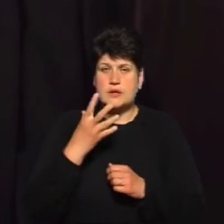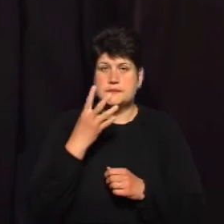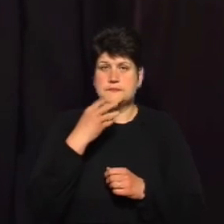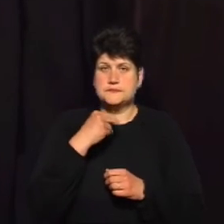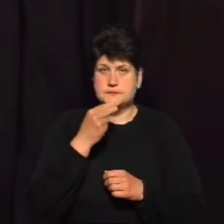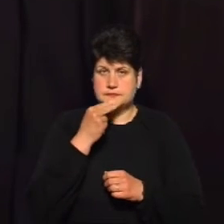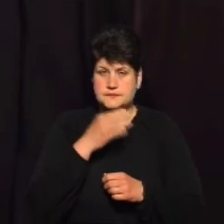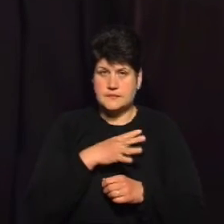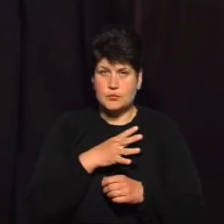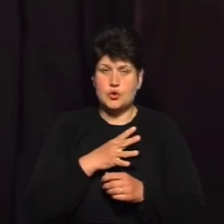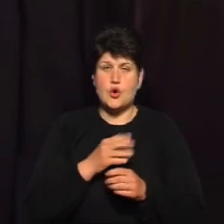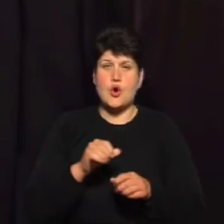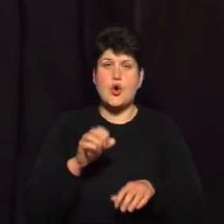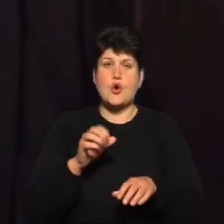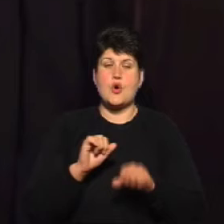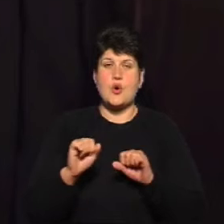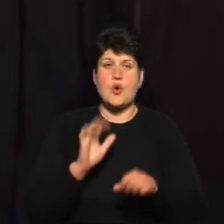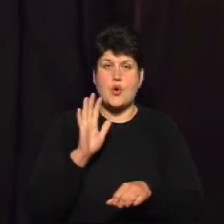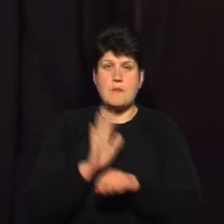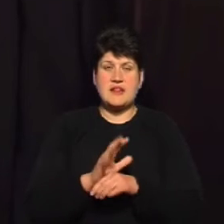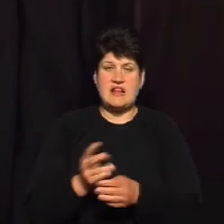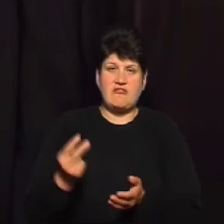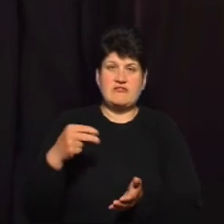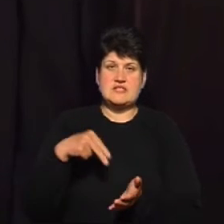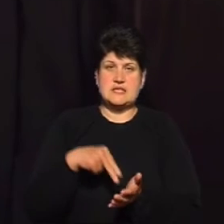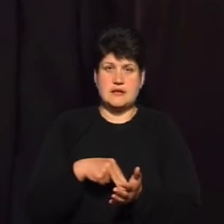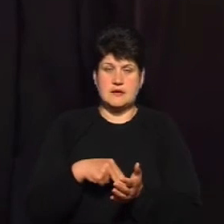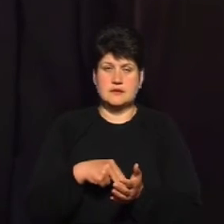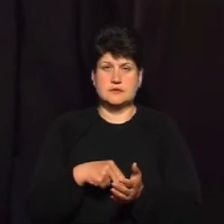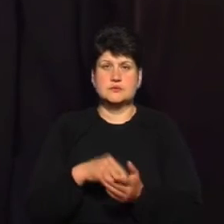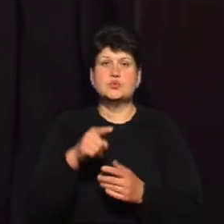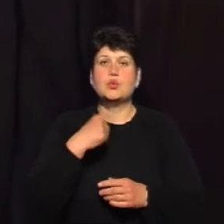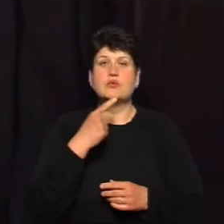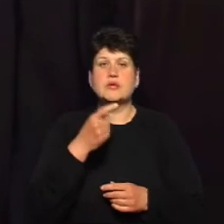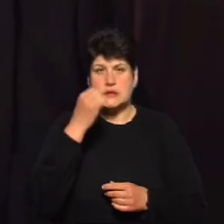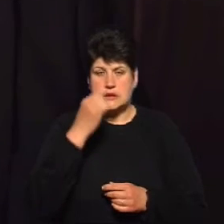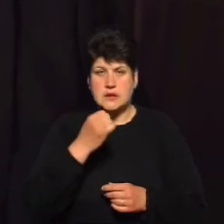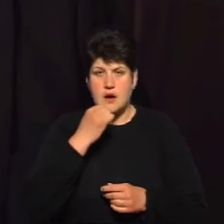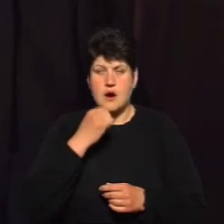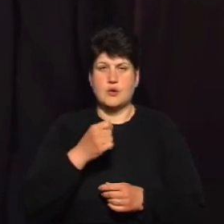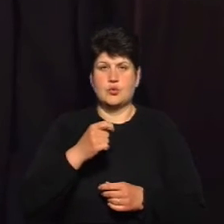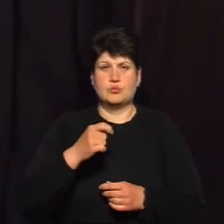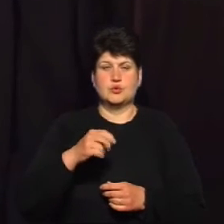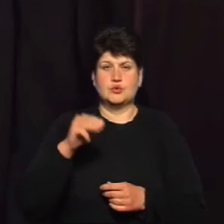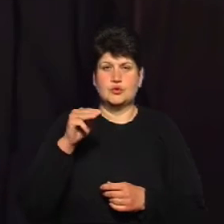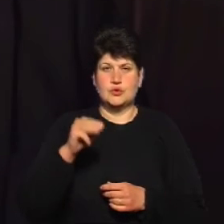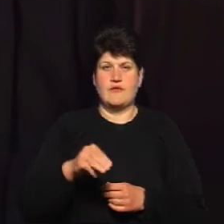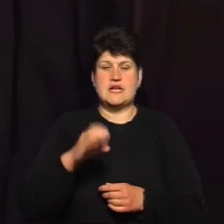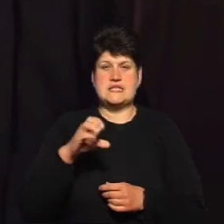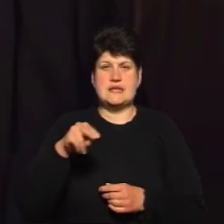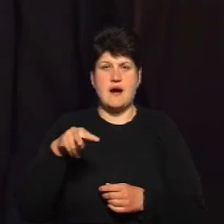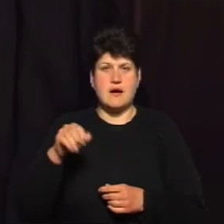команда встати. Ми вставали. Ну, кажіть, дякуємо товаришу Сталіну за наше щасливе